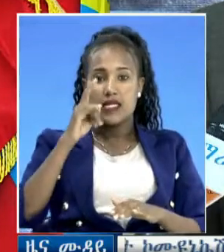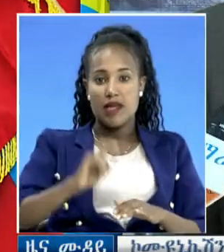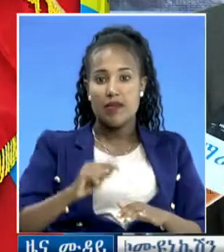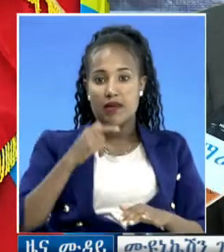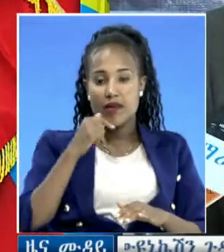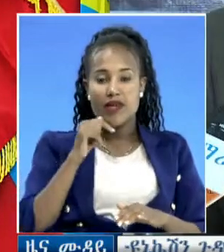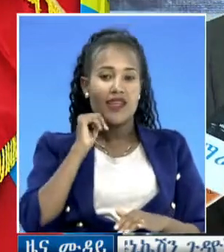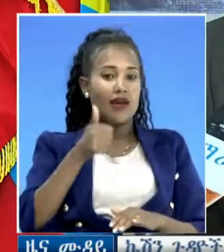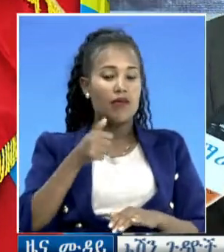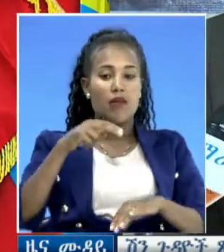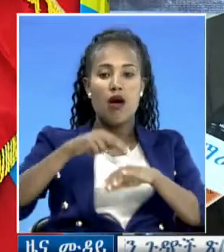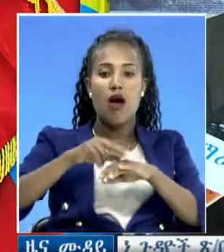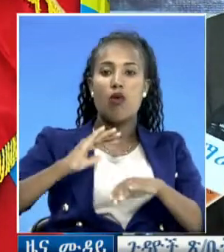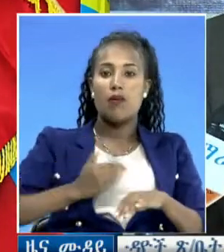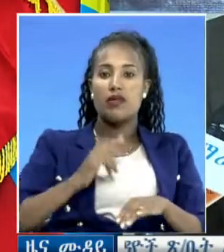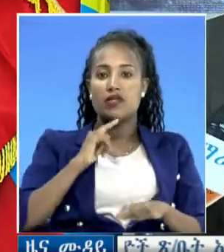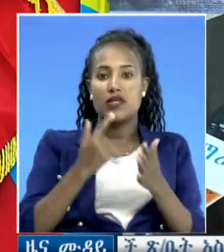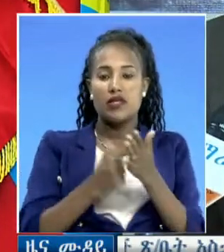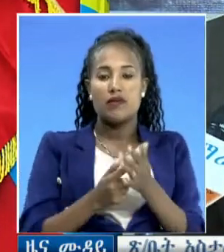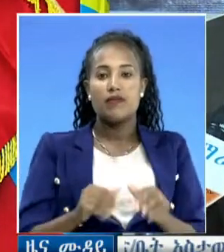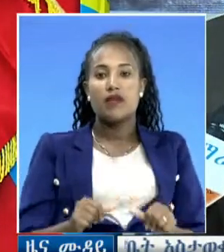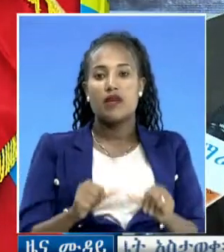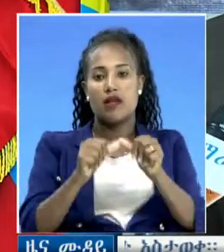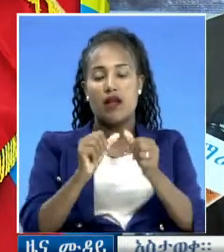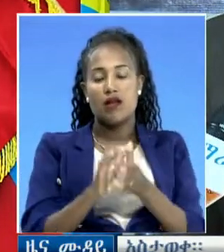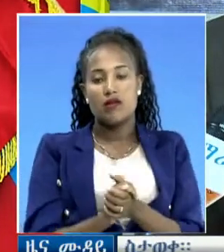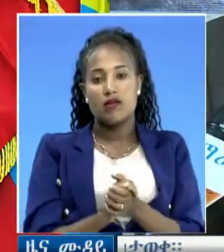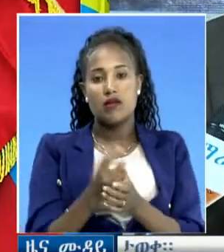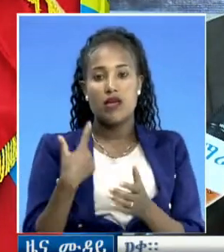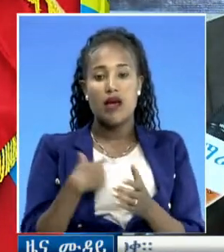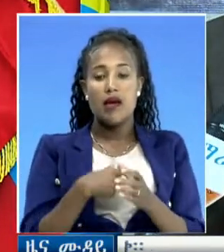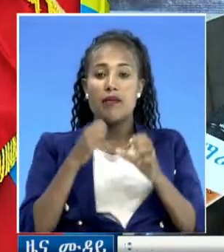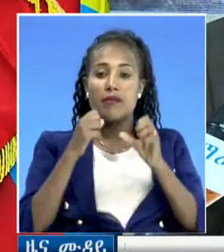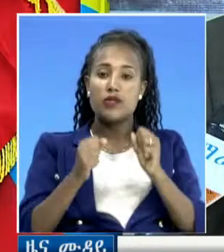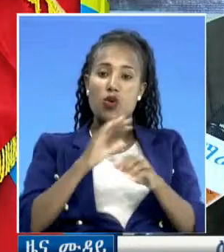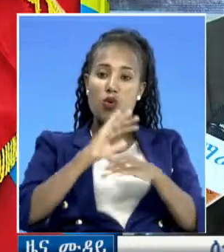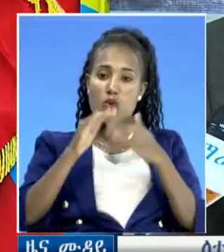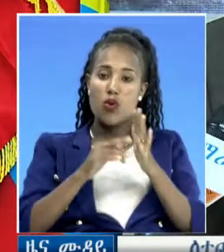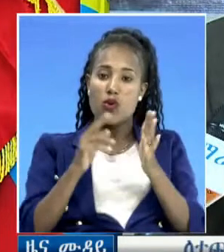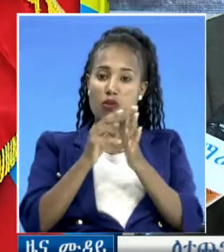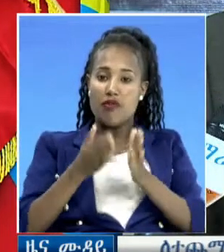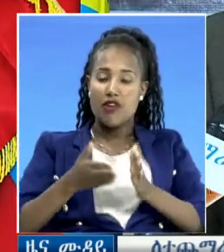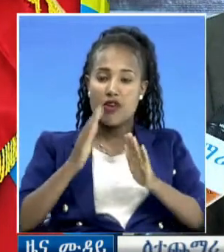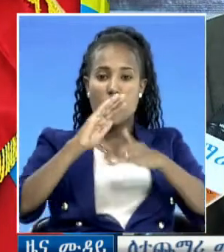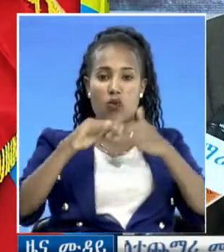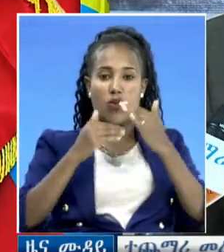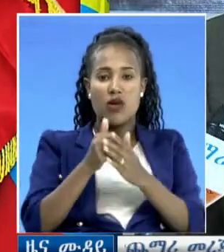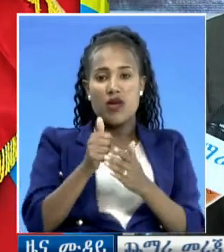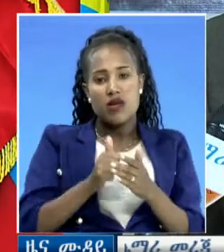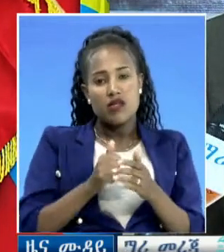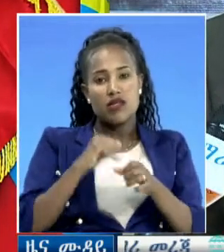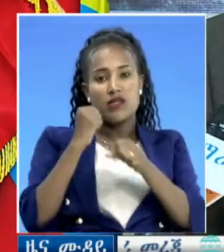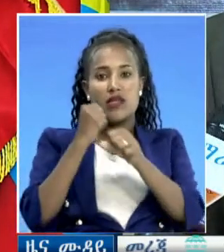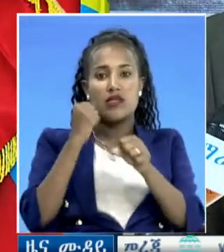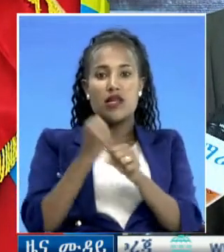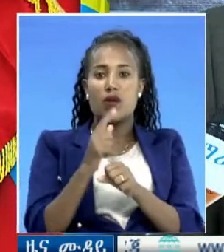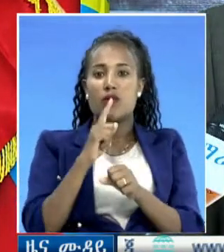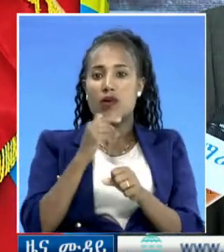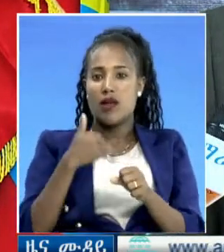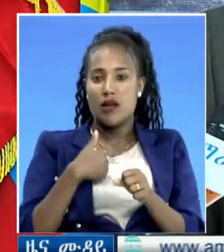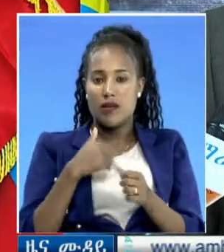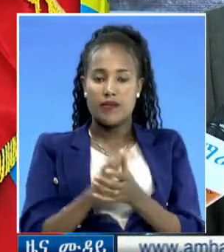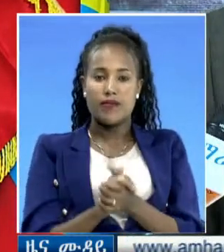የአሁኑም የነገም አቋማችን ነው። ይሄ ደግሞ ይቀጥላል ማለት ነው። እኛ በምንችለው መንገድ ህጉ በሚፈቅደው መንገድ ሁሉ የራሳችንን ስራ እየሰራን ነው ያለ